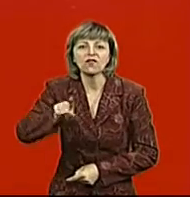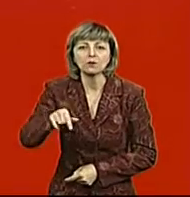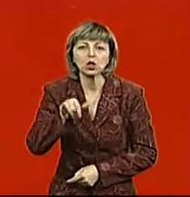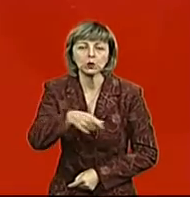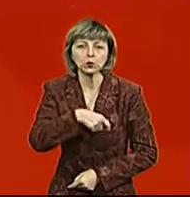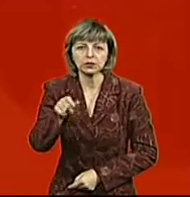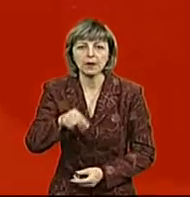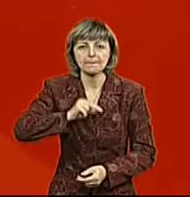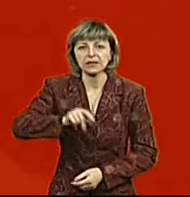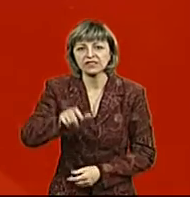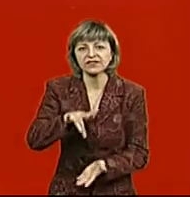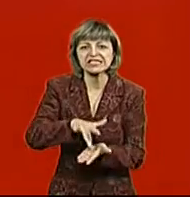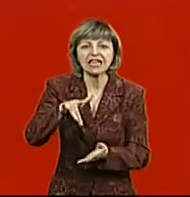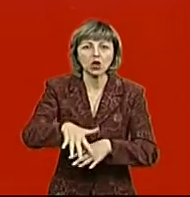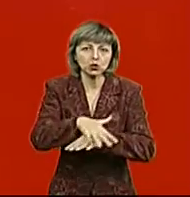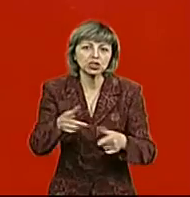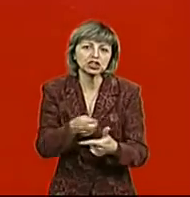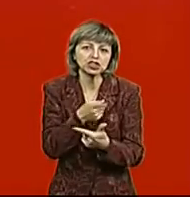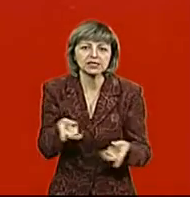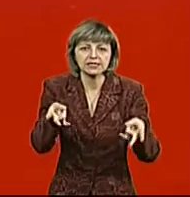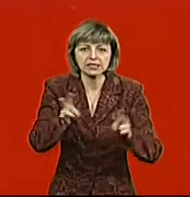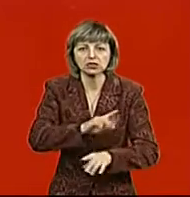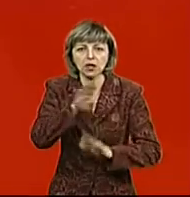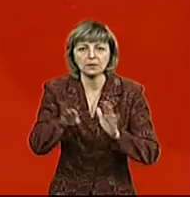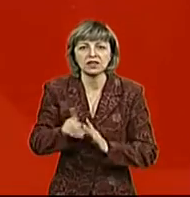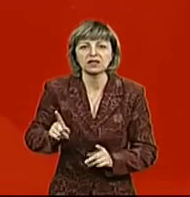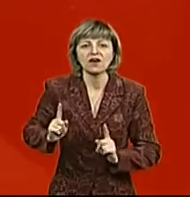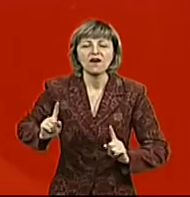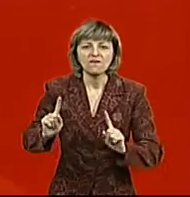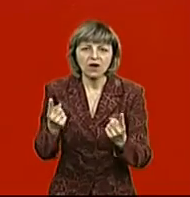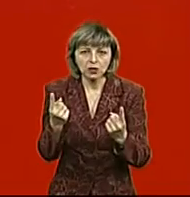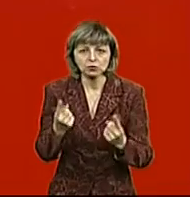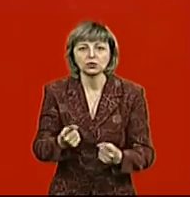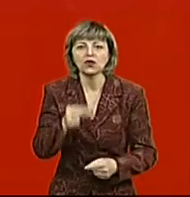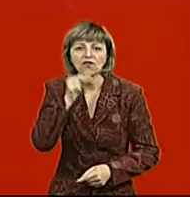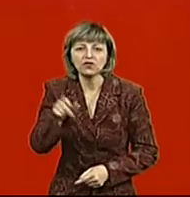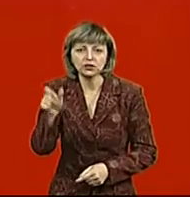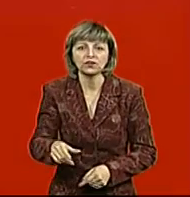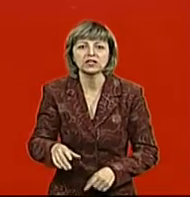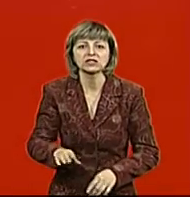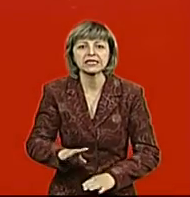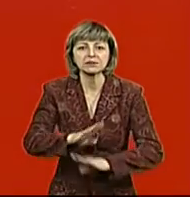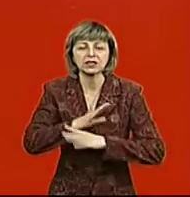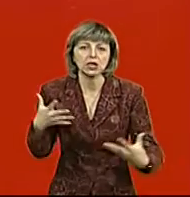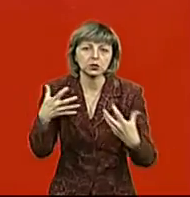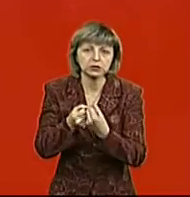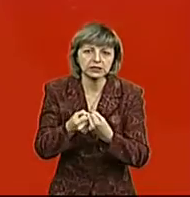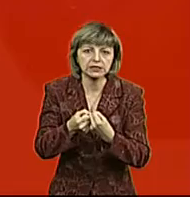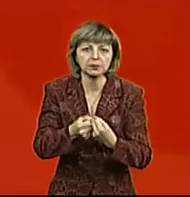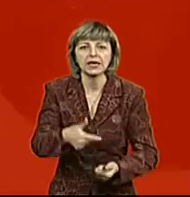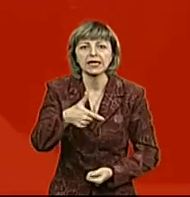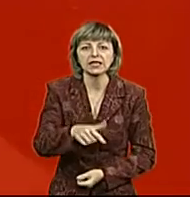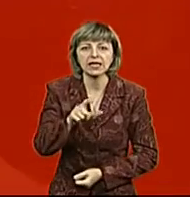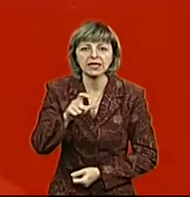депутатів працівники центрального ринку? Чи залишиться під вартою винуватець смертельної ДТП? Колишній очільник карного розшуку Волині